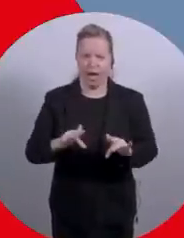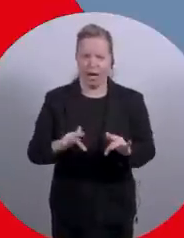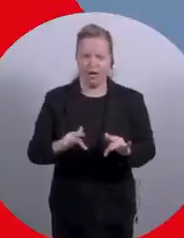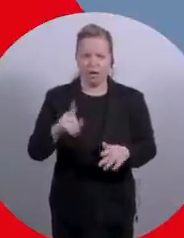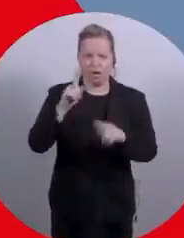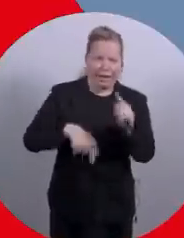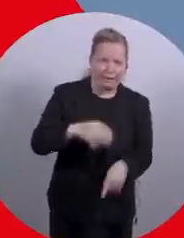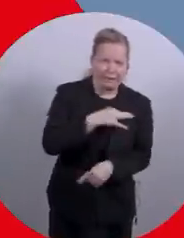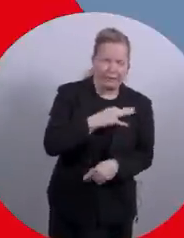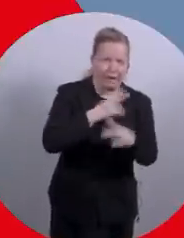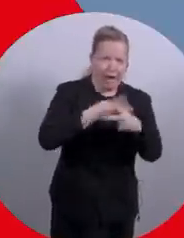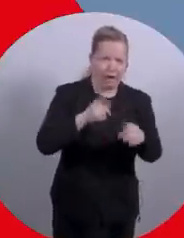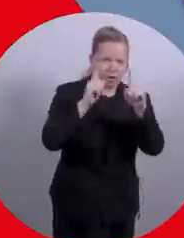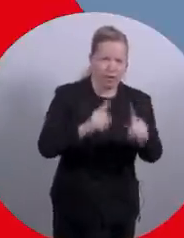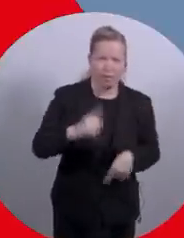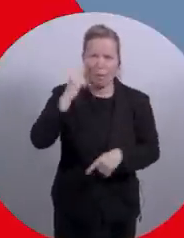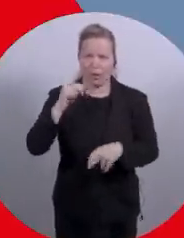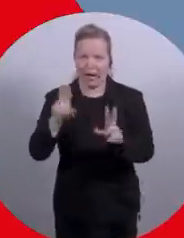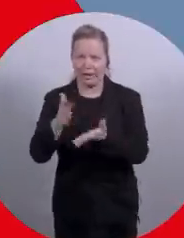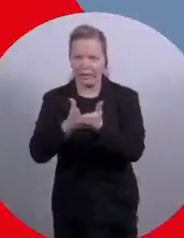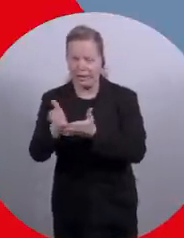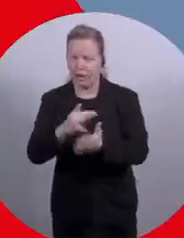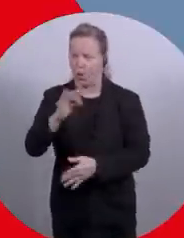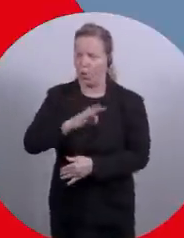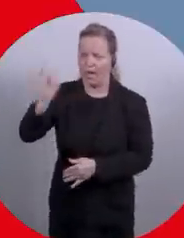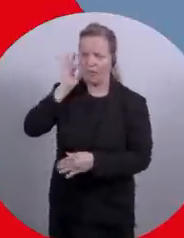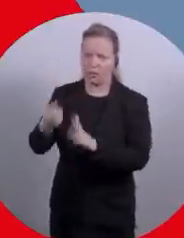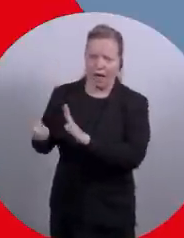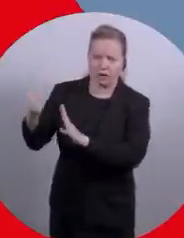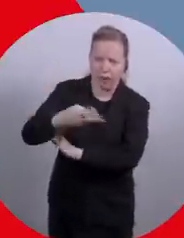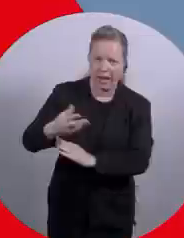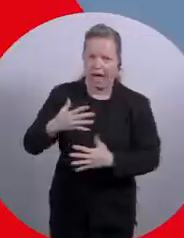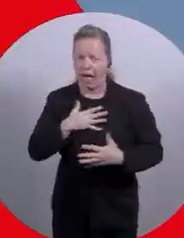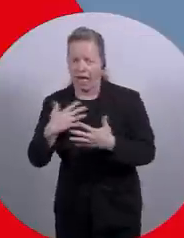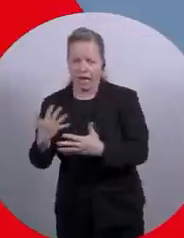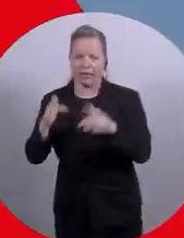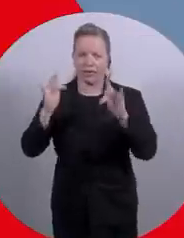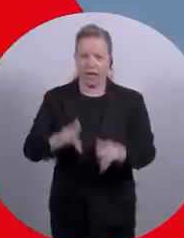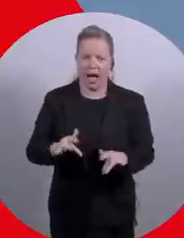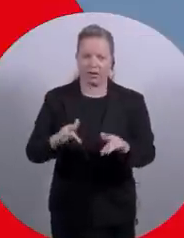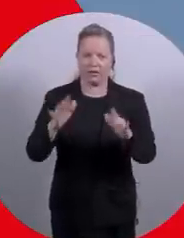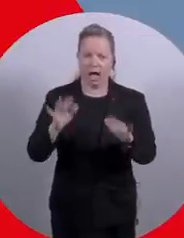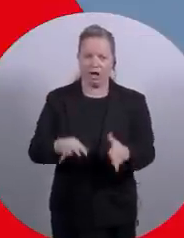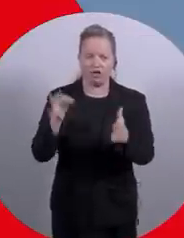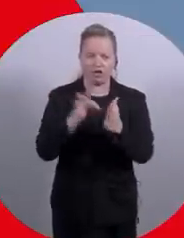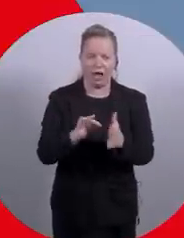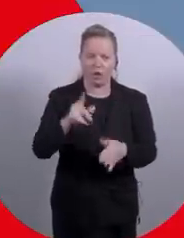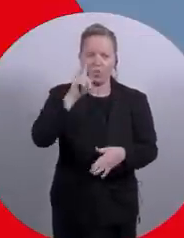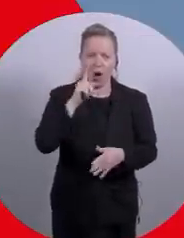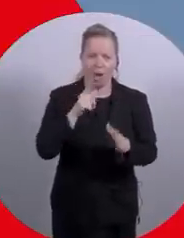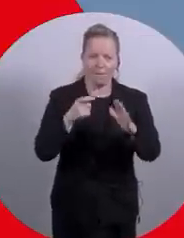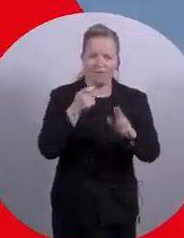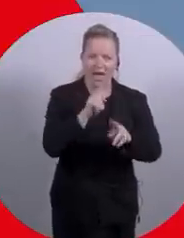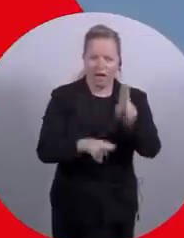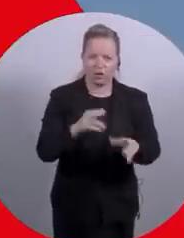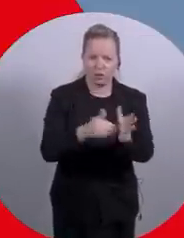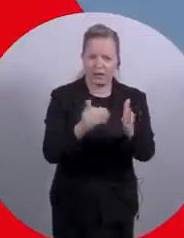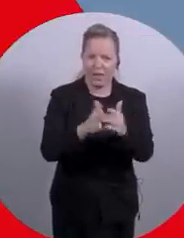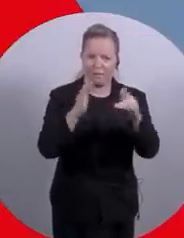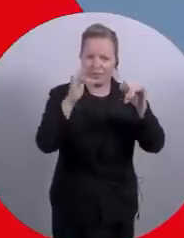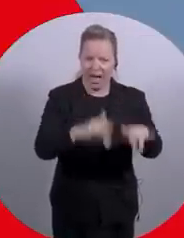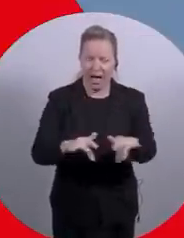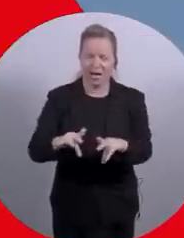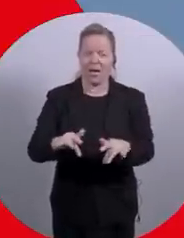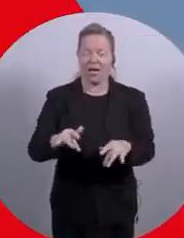im Krankenstand gehen am Wochenende am Dienst machen können weil die Kollegin wieder einspringen muss weil sie in einer steckuhrpflege in einem System drinnen ist Sozialdemokratie